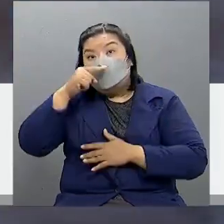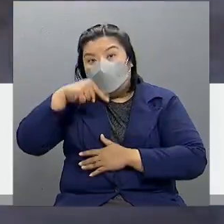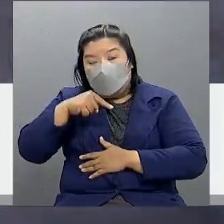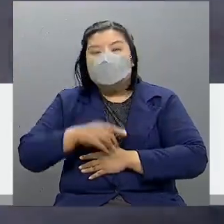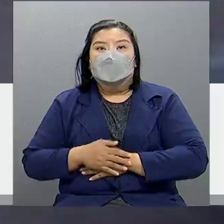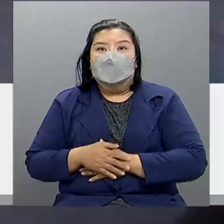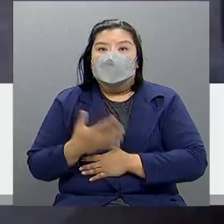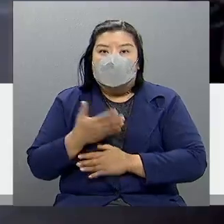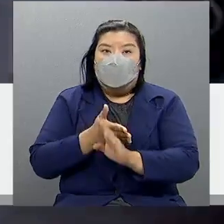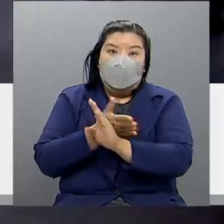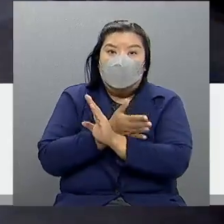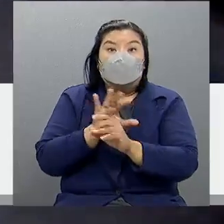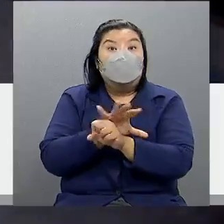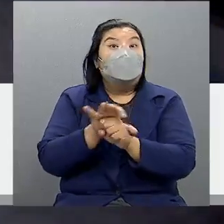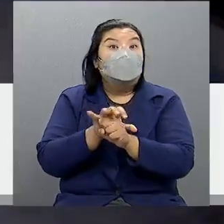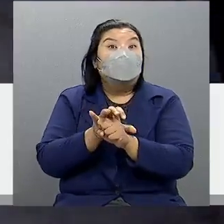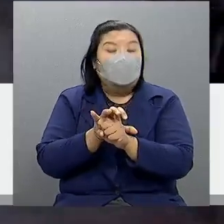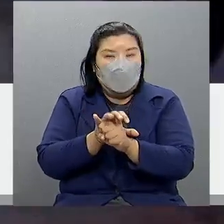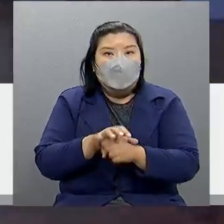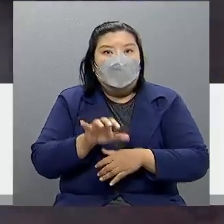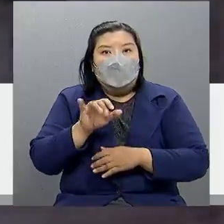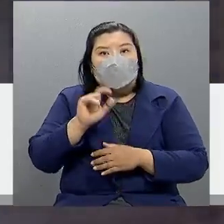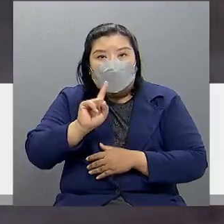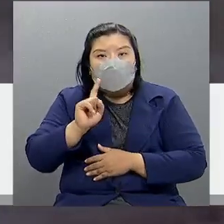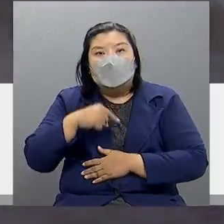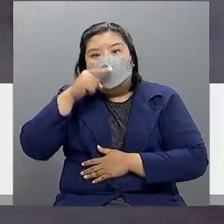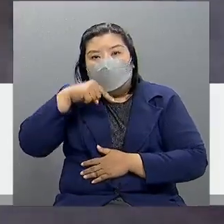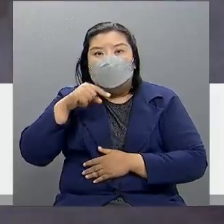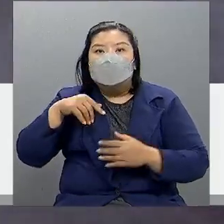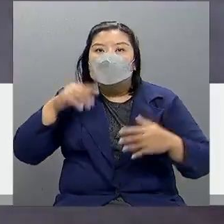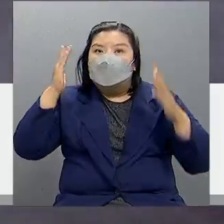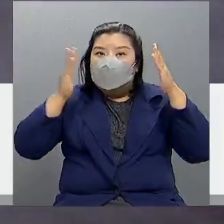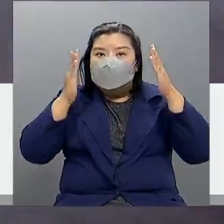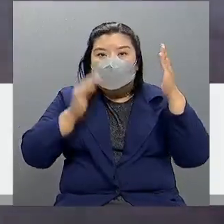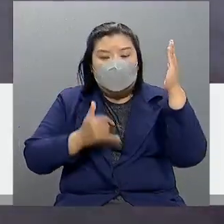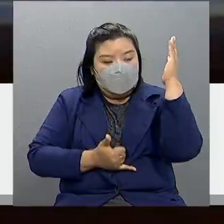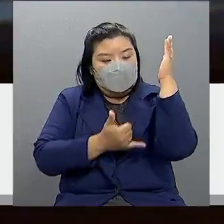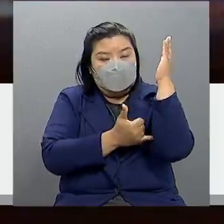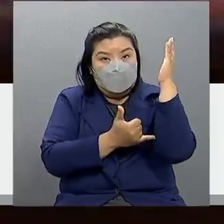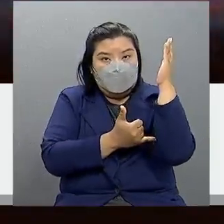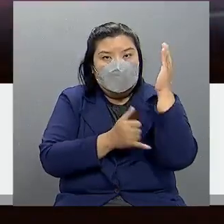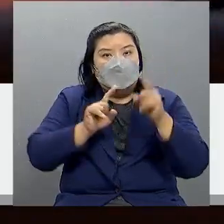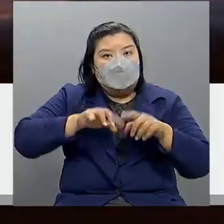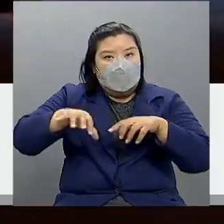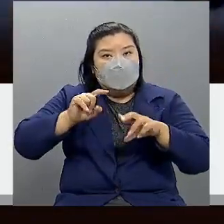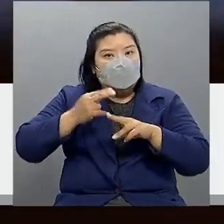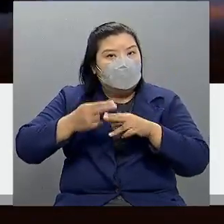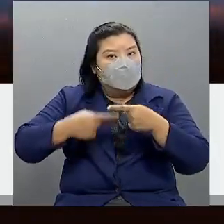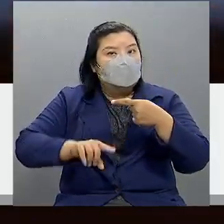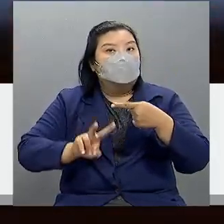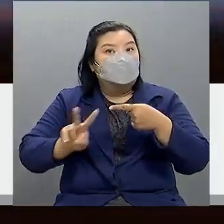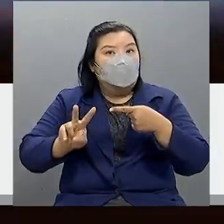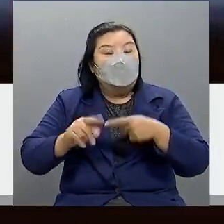ด-19 นักท่องเที่ยวมาเลเซียเดินทางมาไทยมากเป็นอันดับที่2ขณะที่ประชาชนของทั้ง2ฝ่ายไปมาหาสู่กันอย่